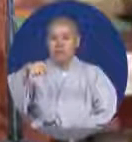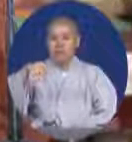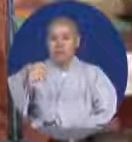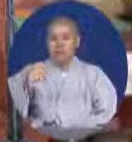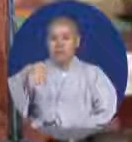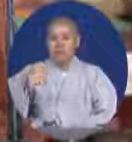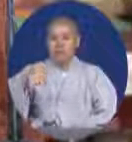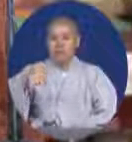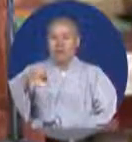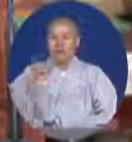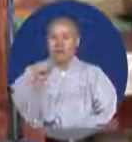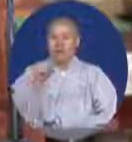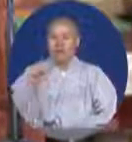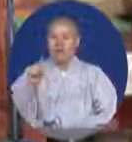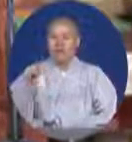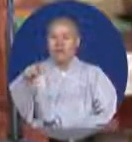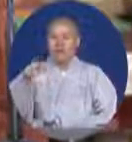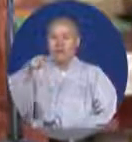소유를